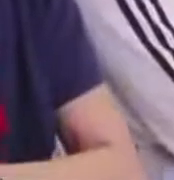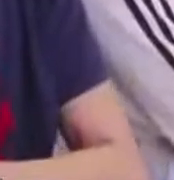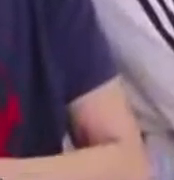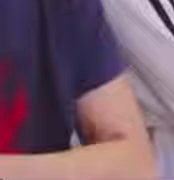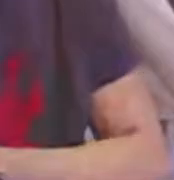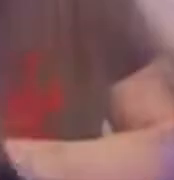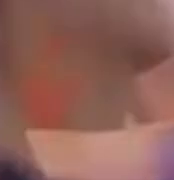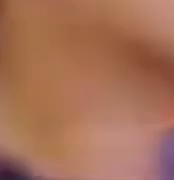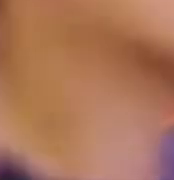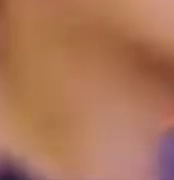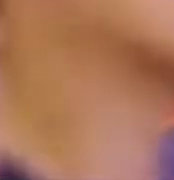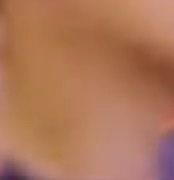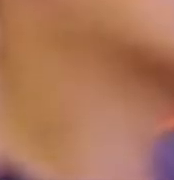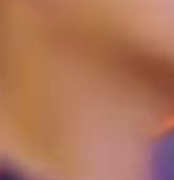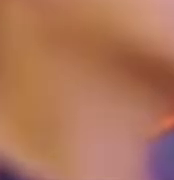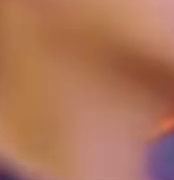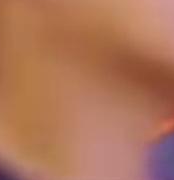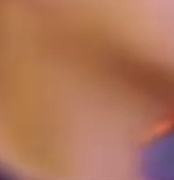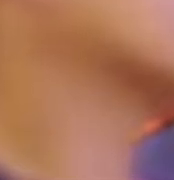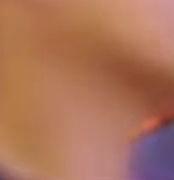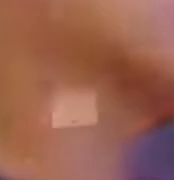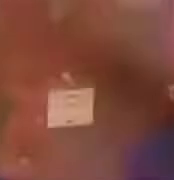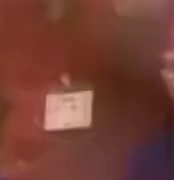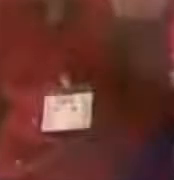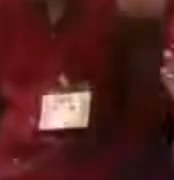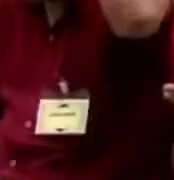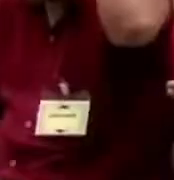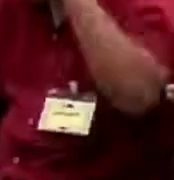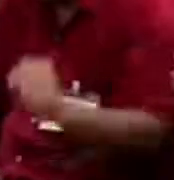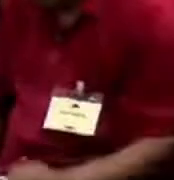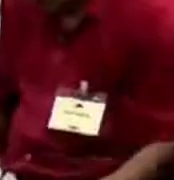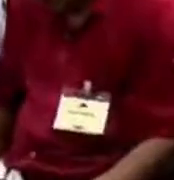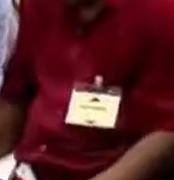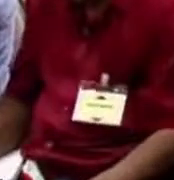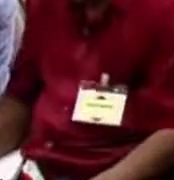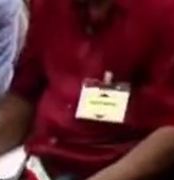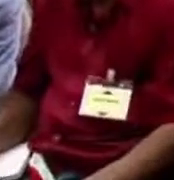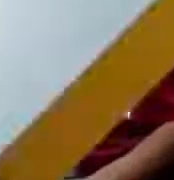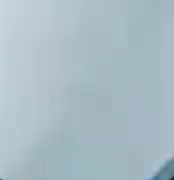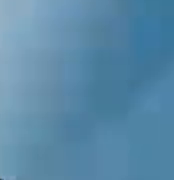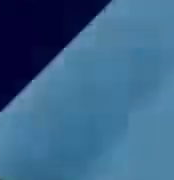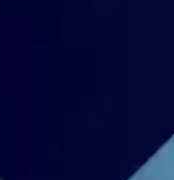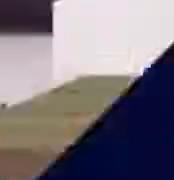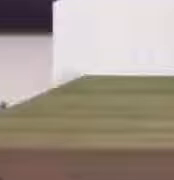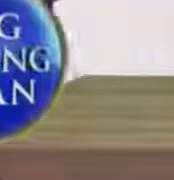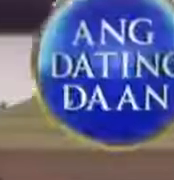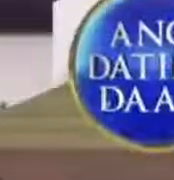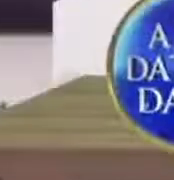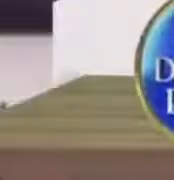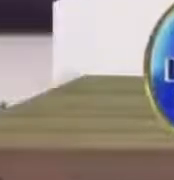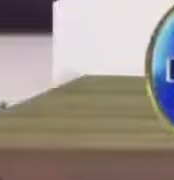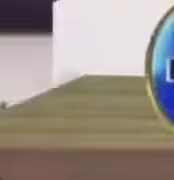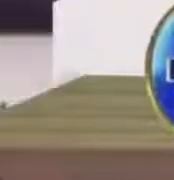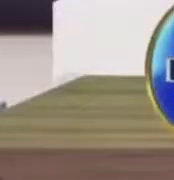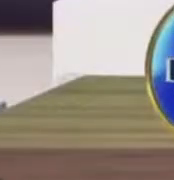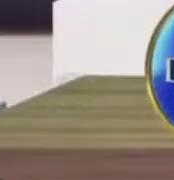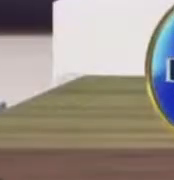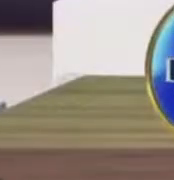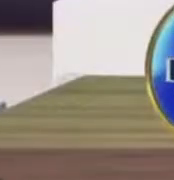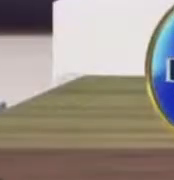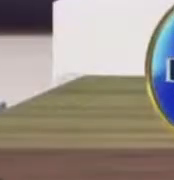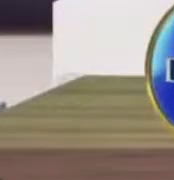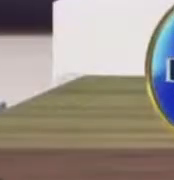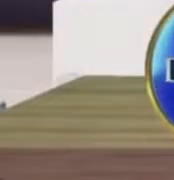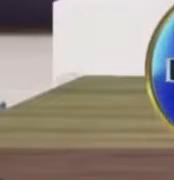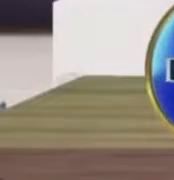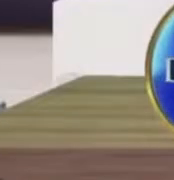namin kayo ng isang buong taus-pusong paanyaya na sana'y pagbigyan ninyo mga kababayan kung kayo